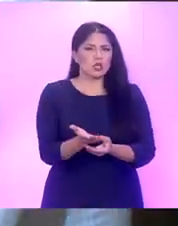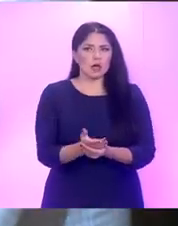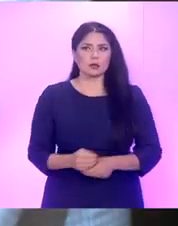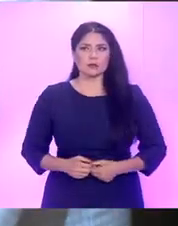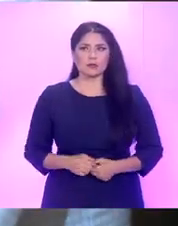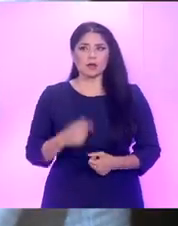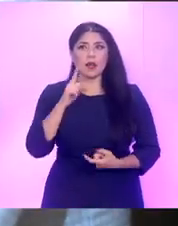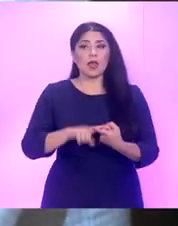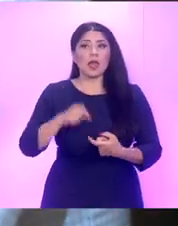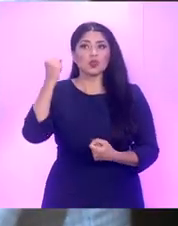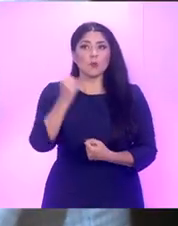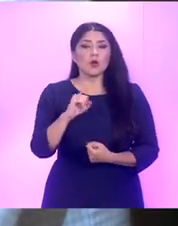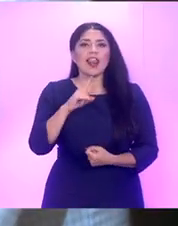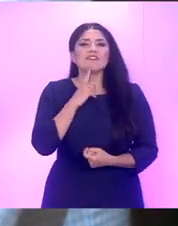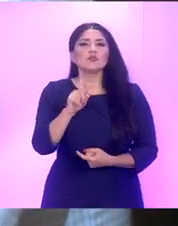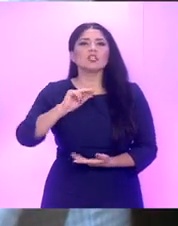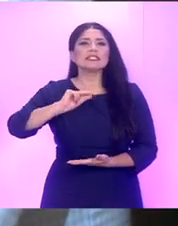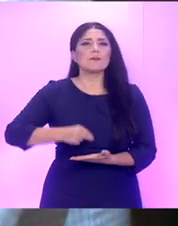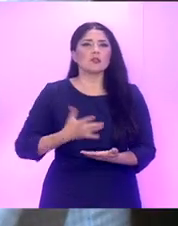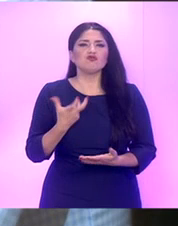La umorul le mai spune semnătura criminalului.